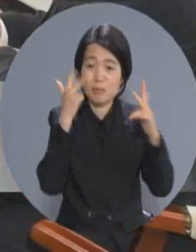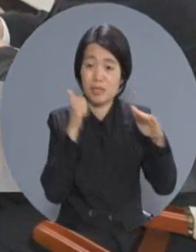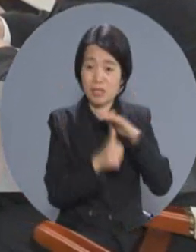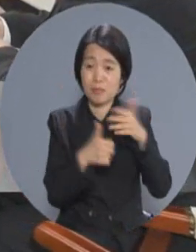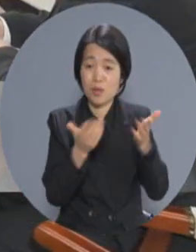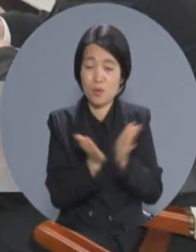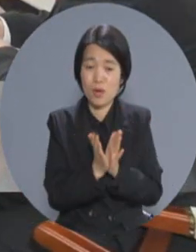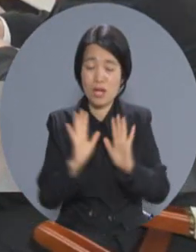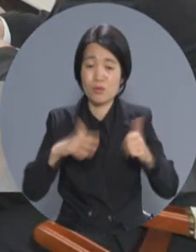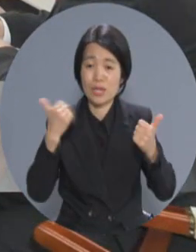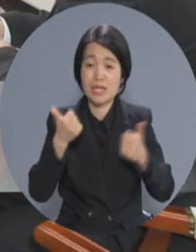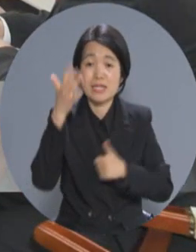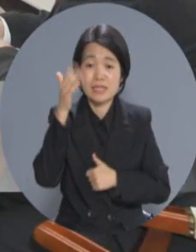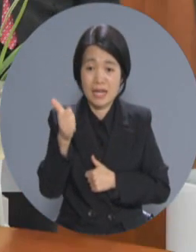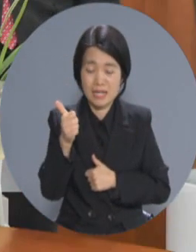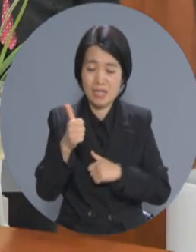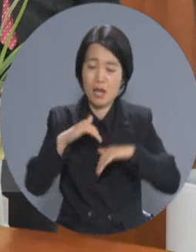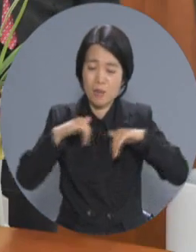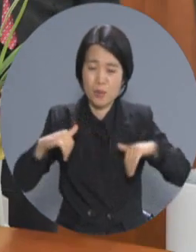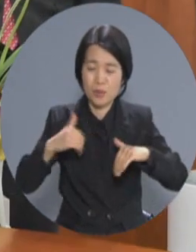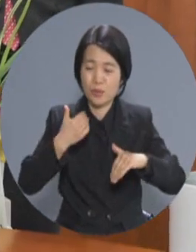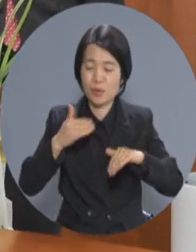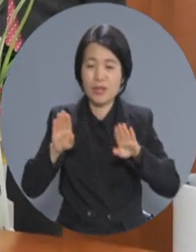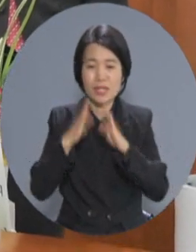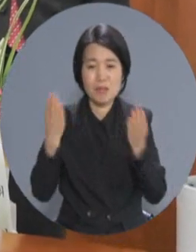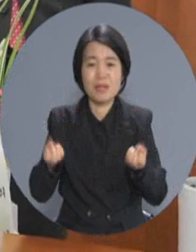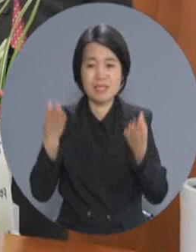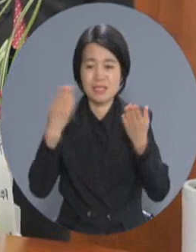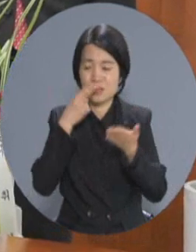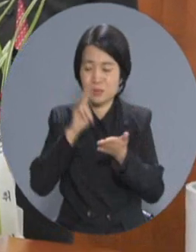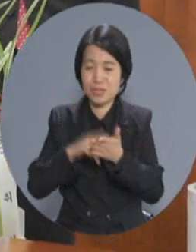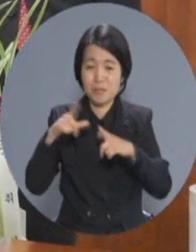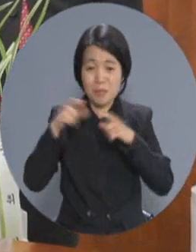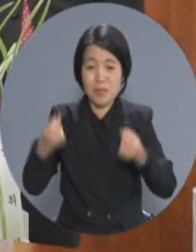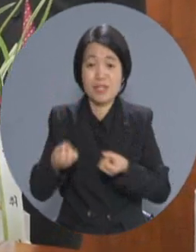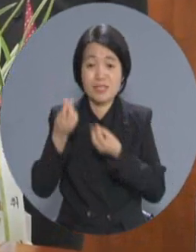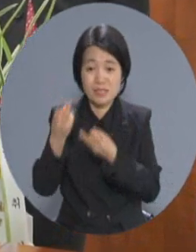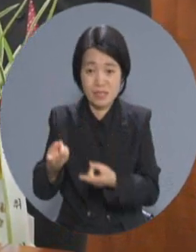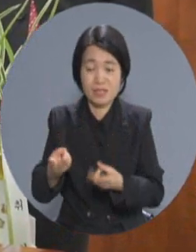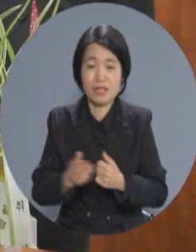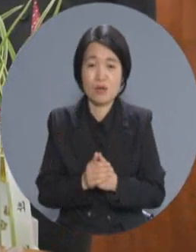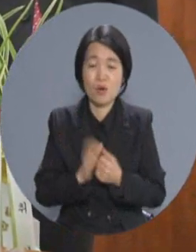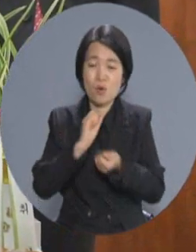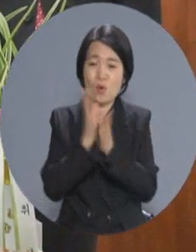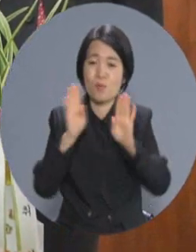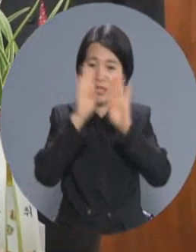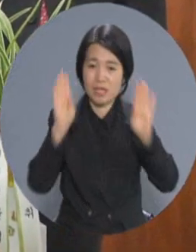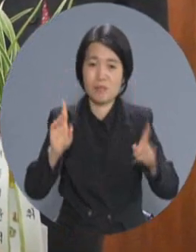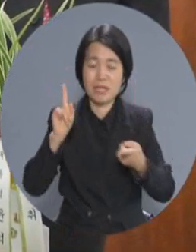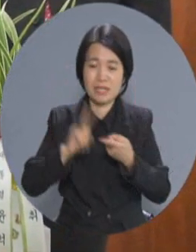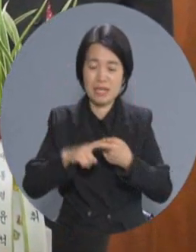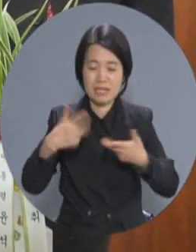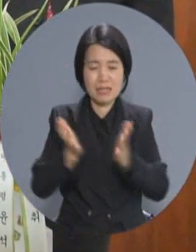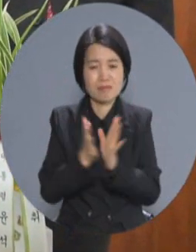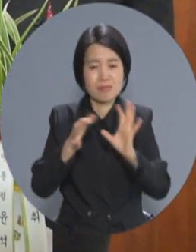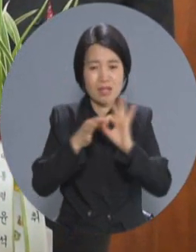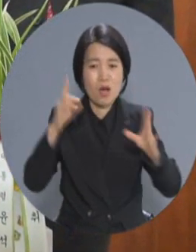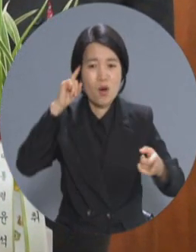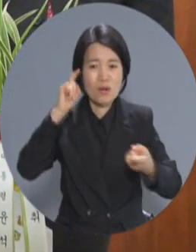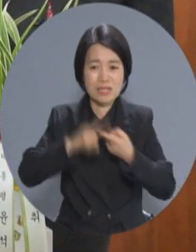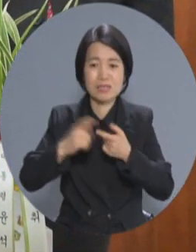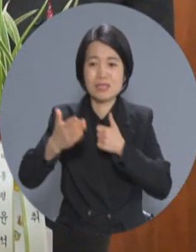김진표 국회의장에게 별도로 박람회 개막식 초청장을 전달하고 정원 박람회에 대한 초당적인